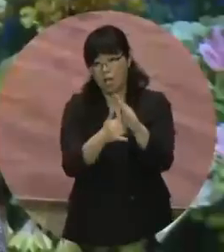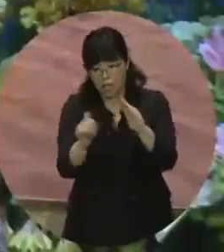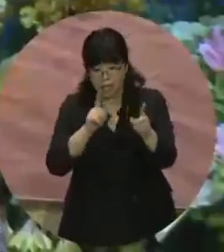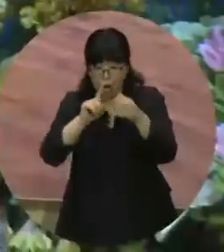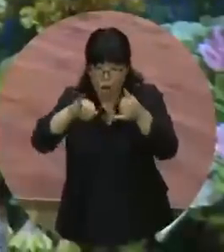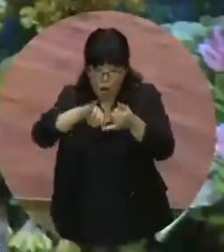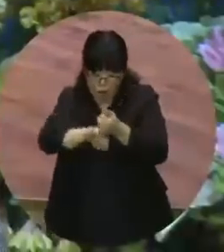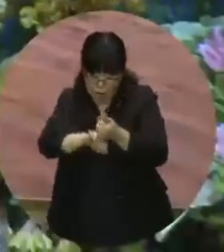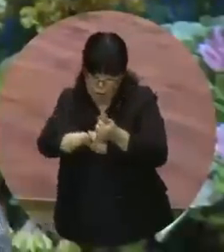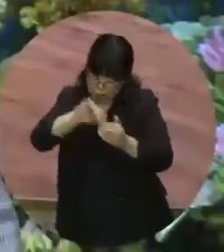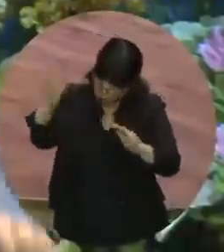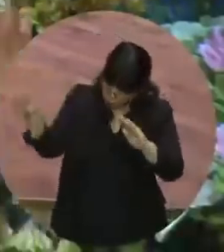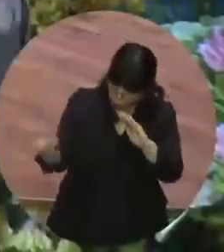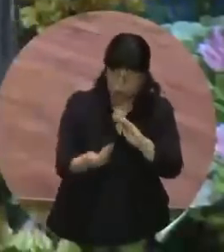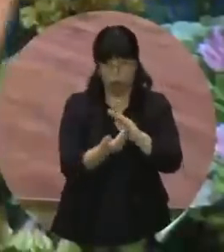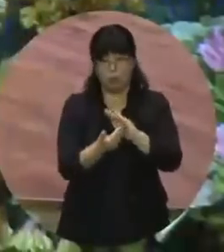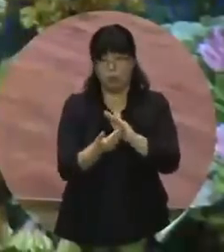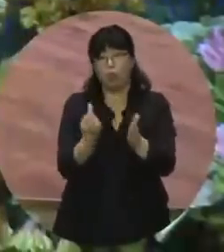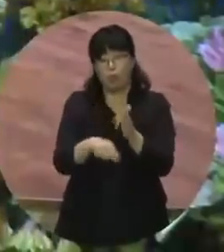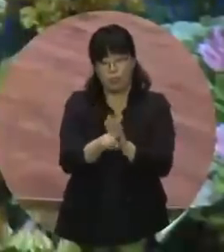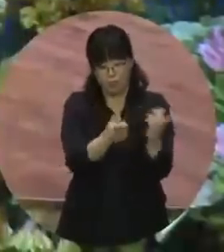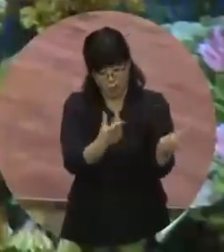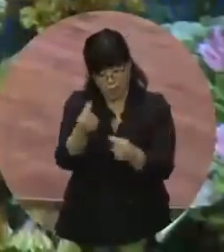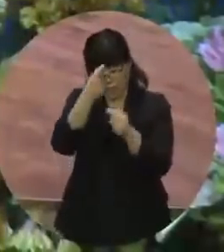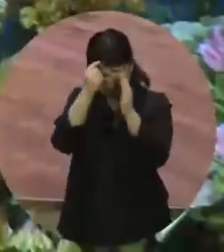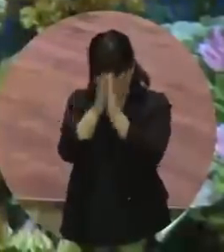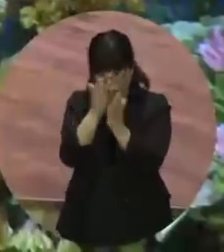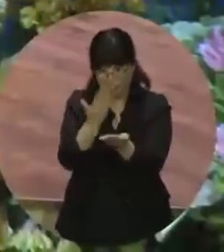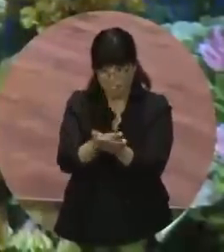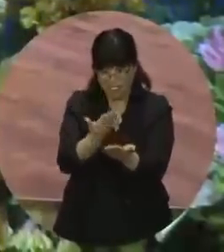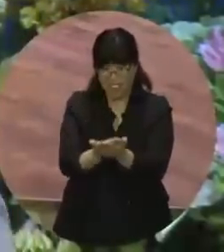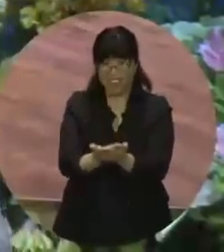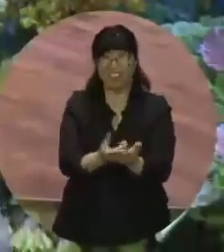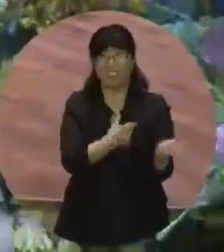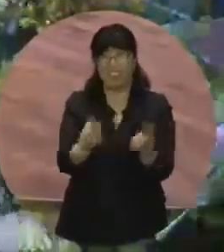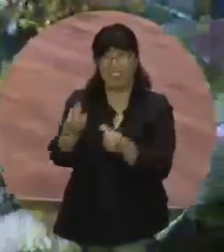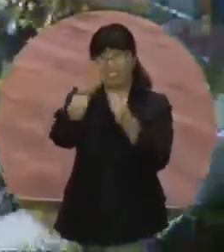되게 하여 주옵소서. 주와 맺히기도 하겠습니다. 주여 사랑